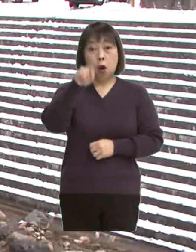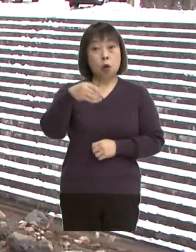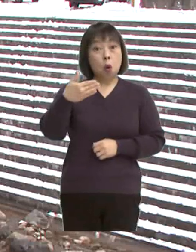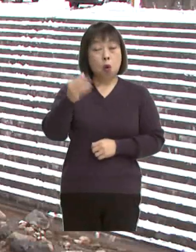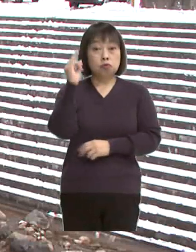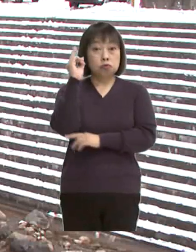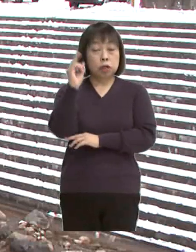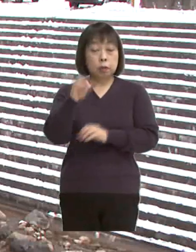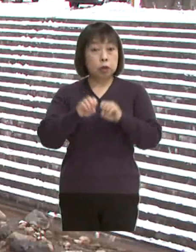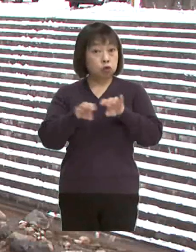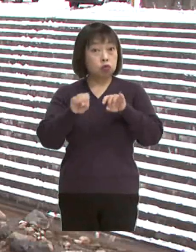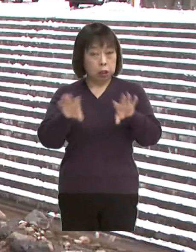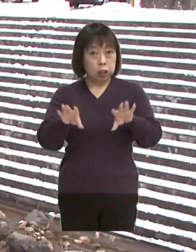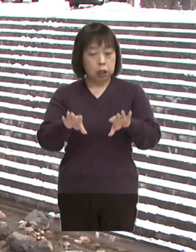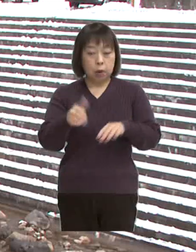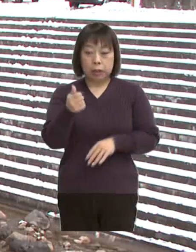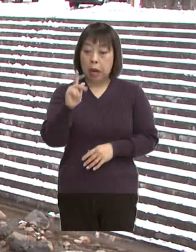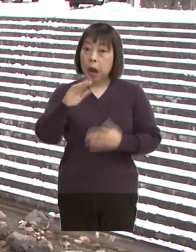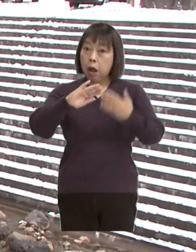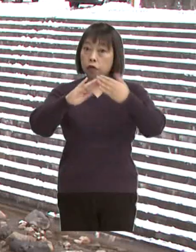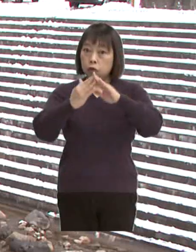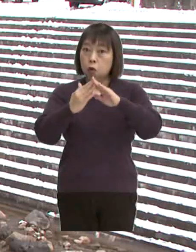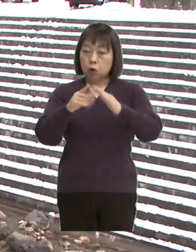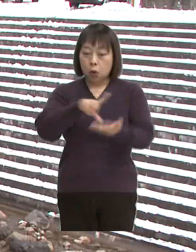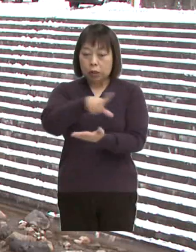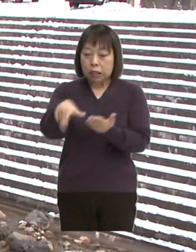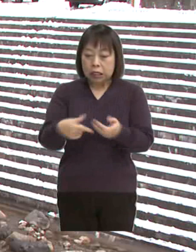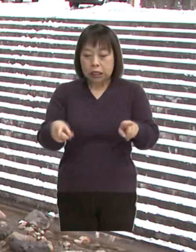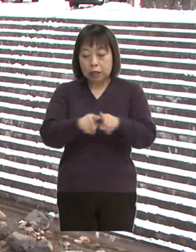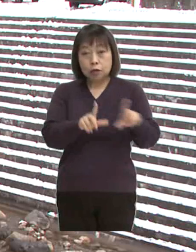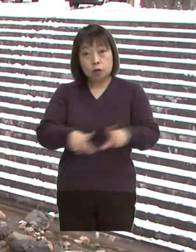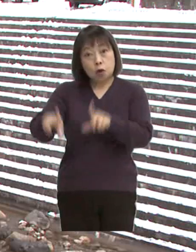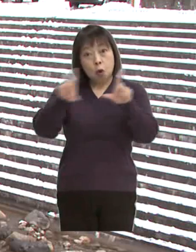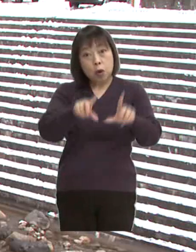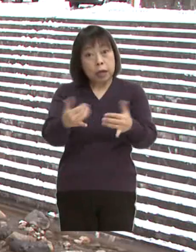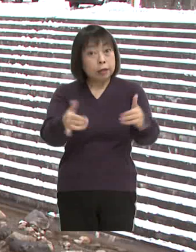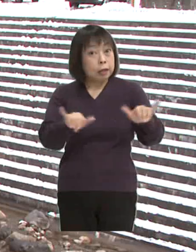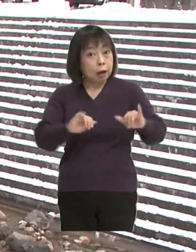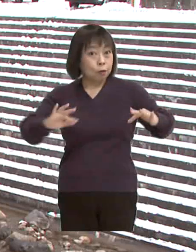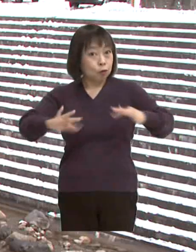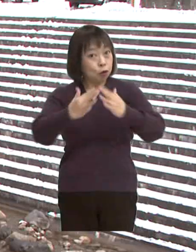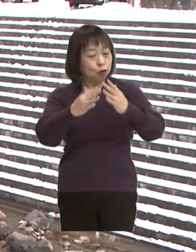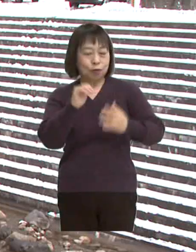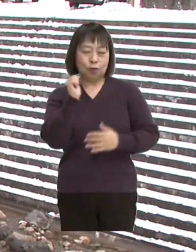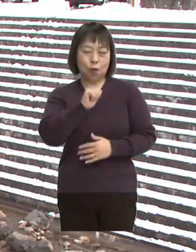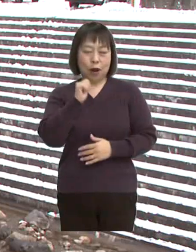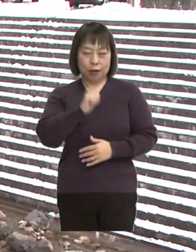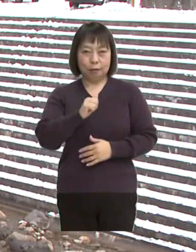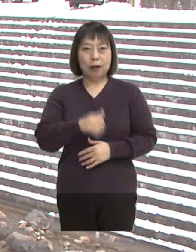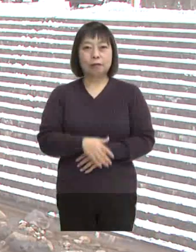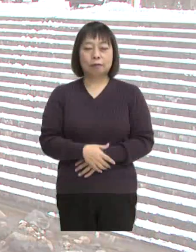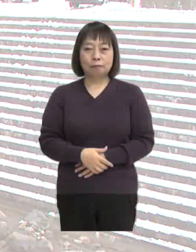コークゼミ通信では、多可町の地域共生社会に向けた取り組みについて紹介します。